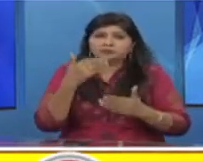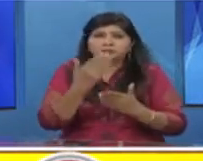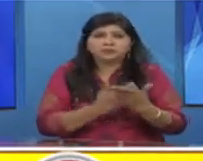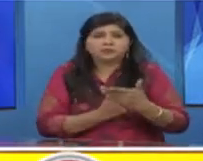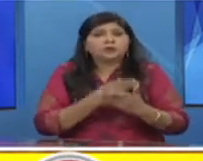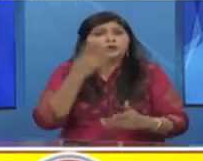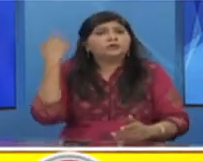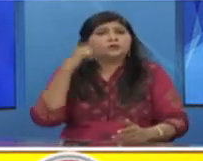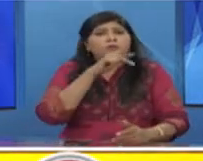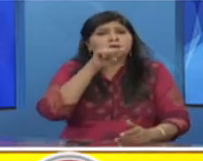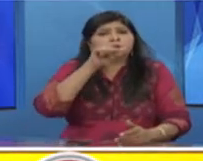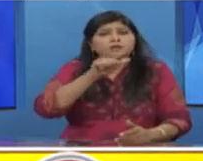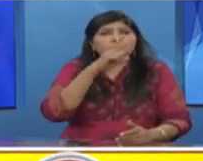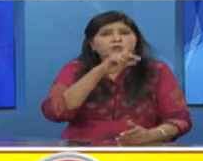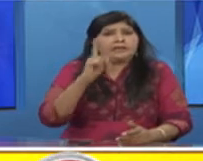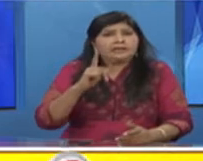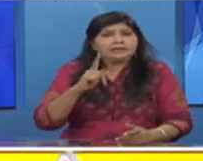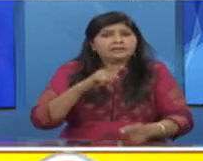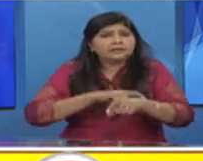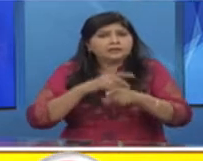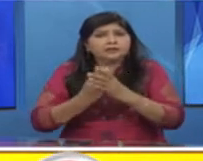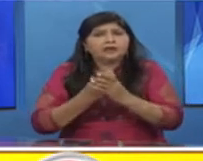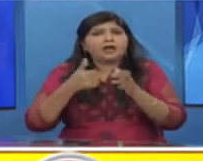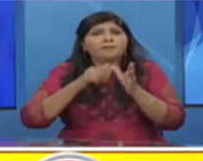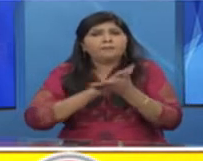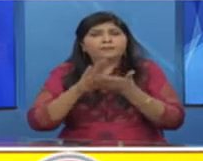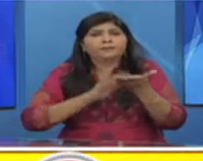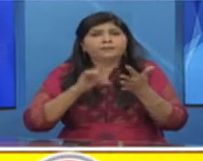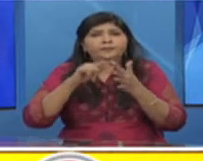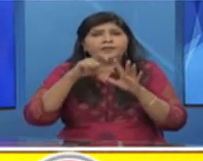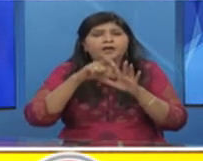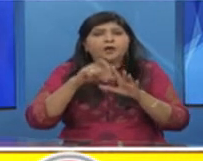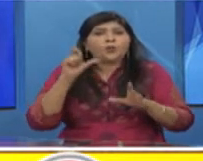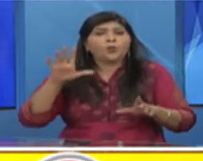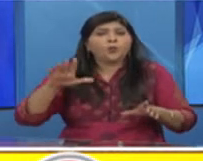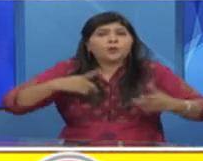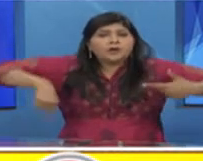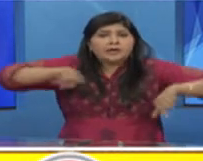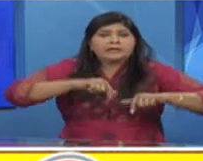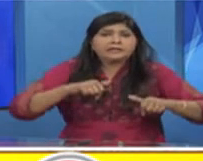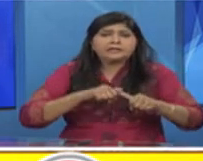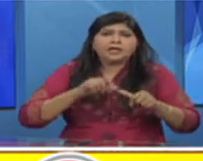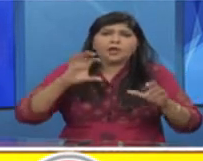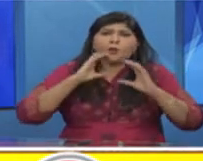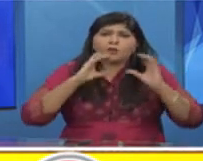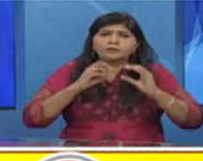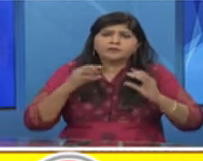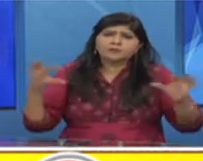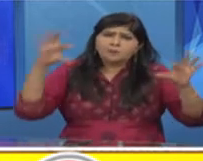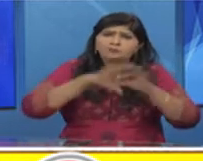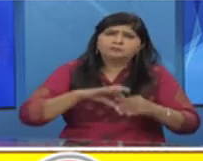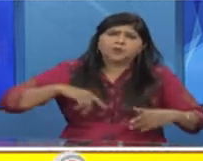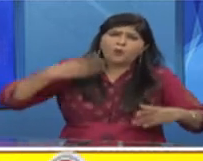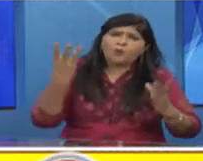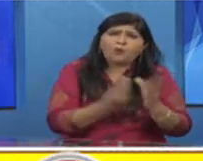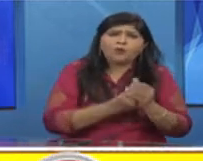1921 में 1921 में अहमदाबाद में कांग्रेस के अधिवेशन में शामिल होने के लिए देश भर